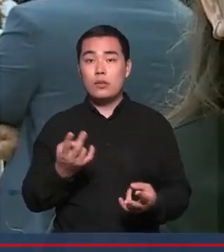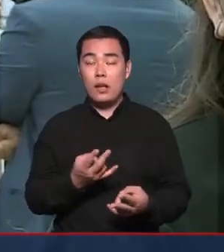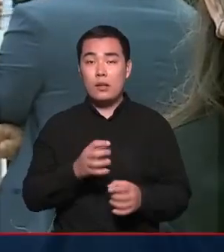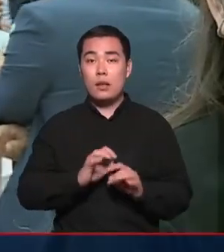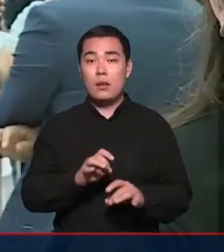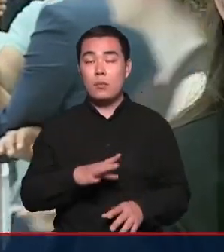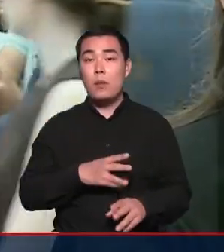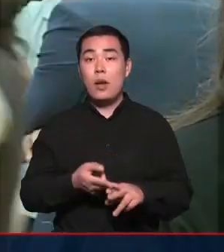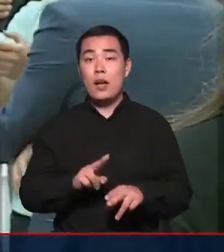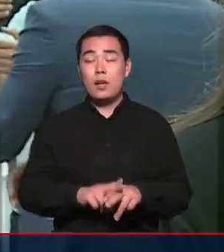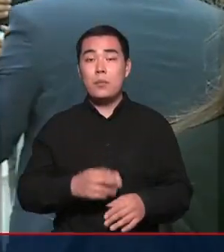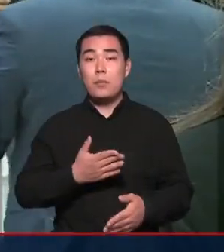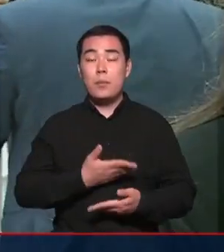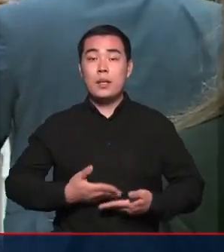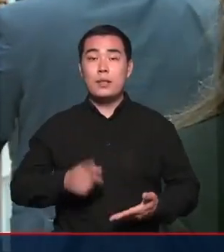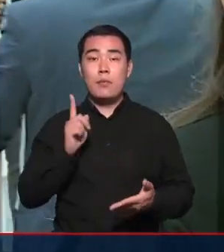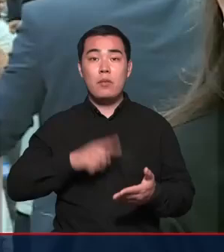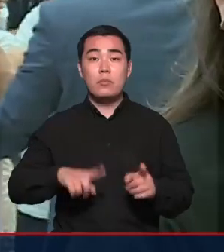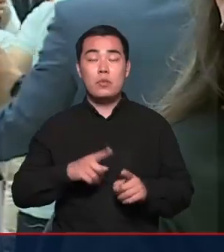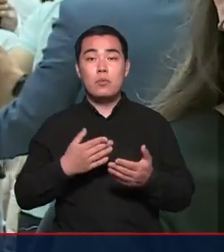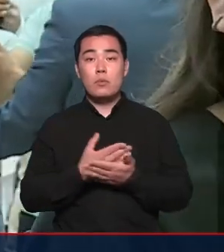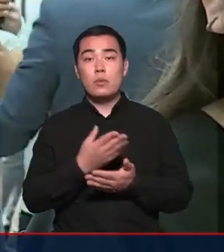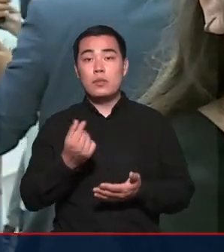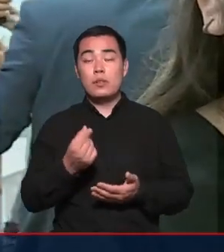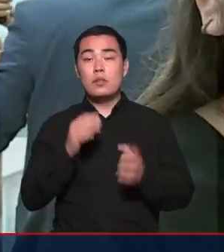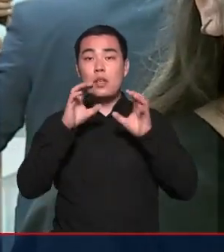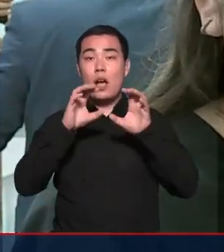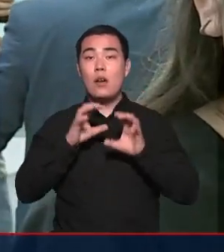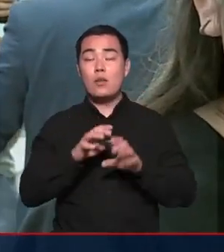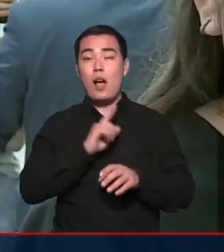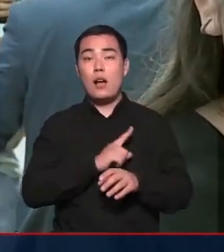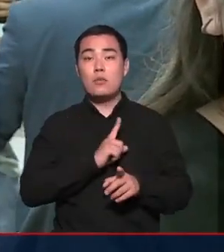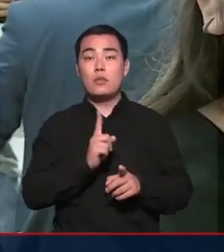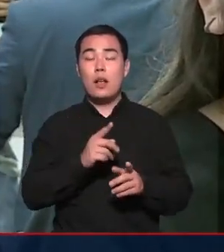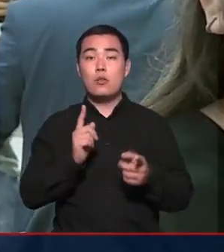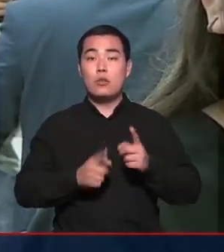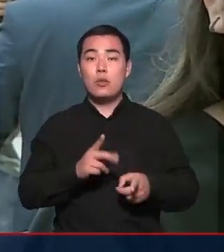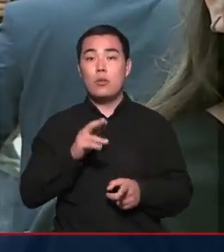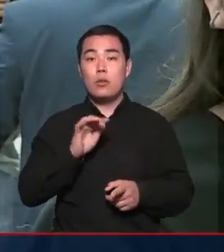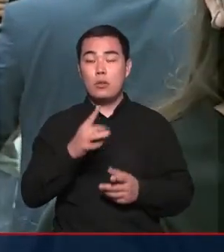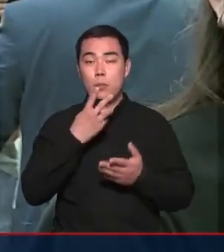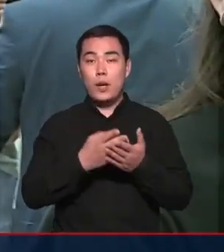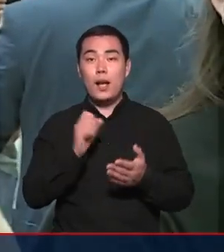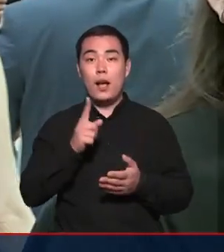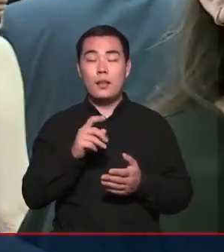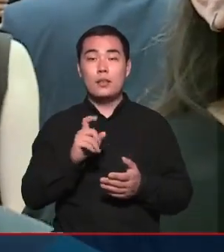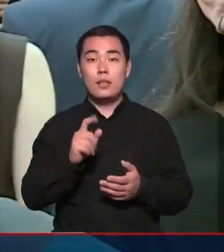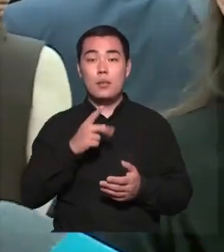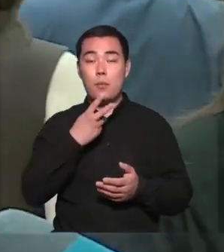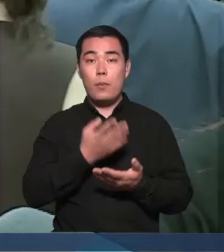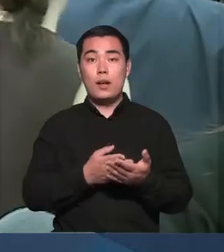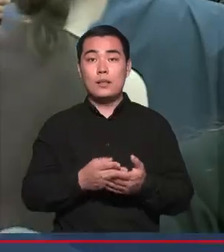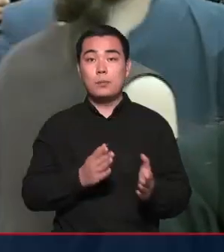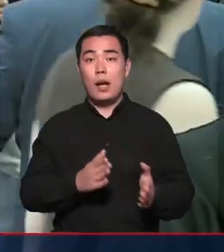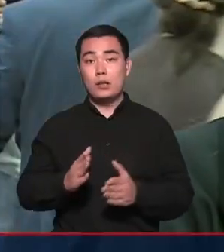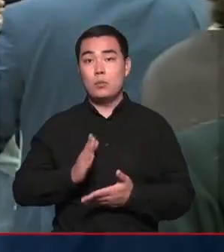мы очень надеемся. Сондықтан біз жаңа бюджеттік кодекстен зор үміт күтеміз. Яғни ұлттық қорға қатысты алтын қағиданы бекіту керек. Соны сақтауға